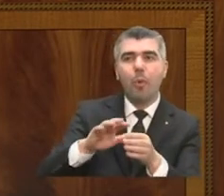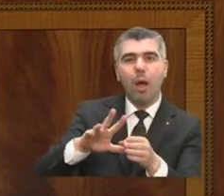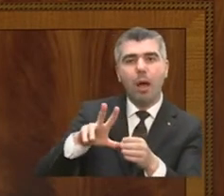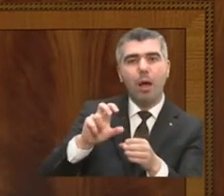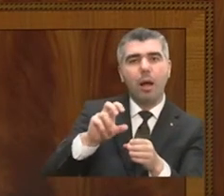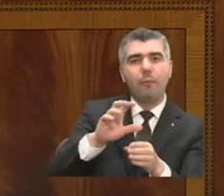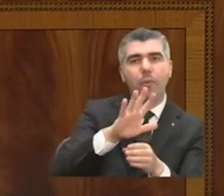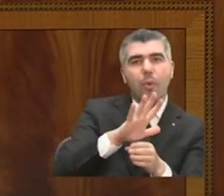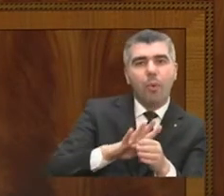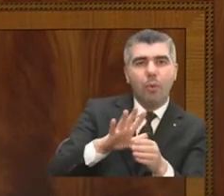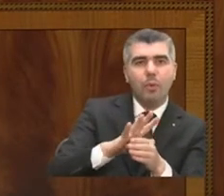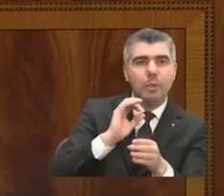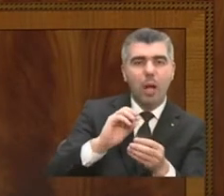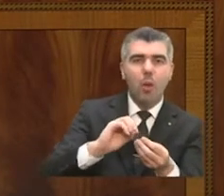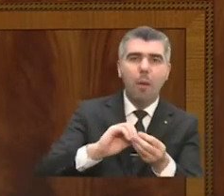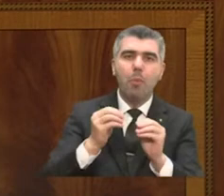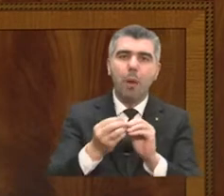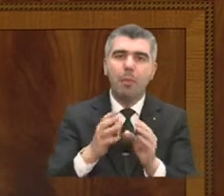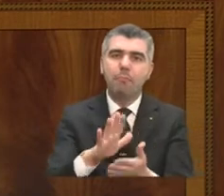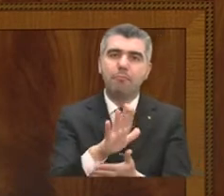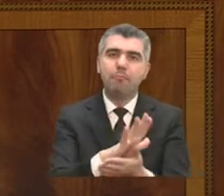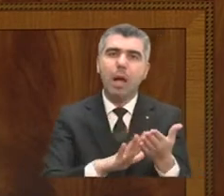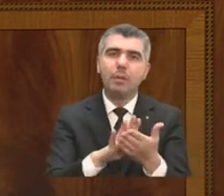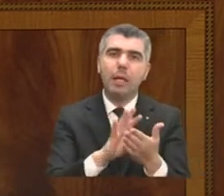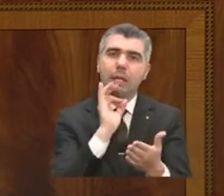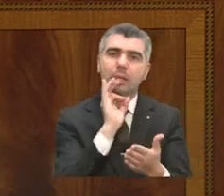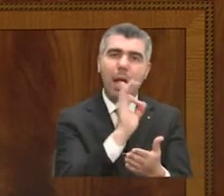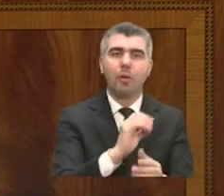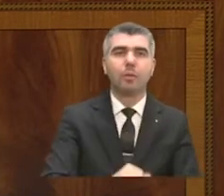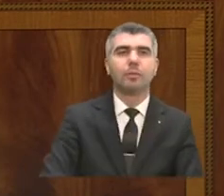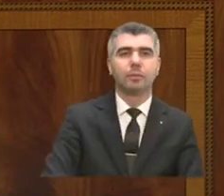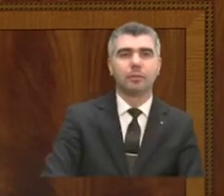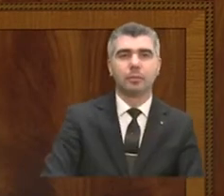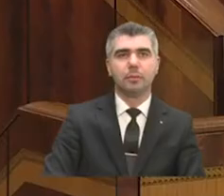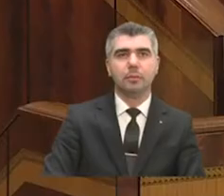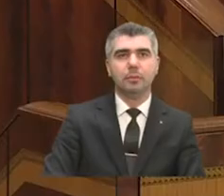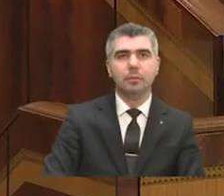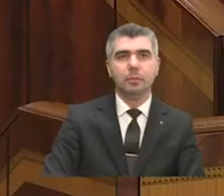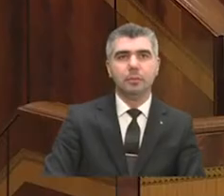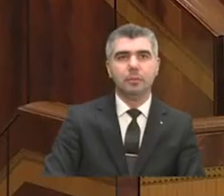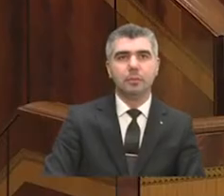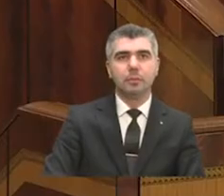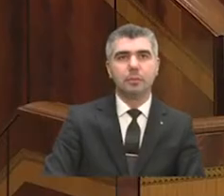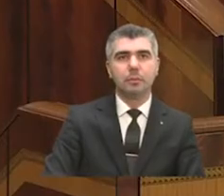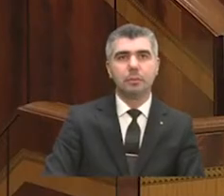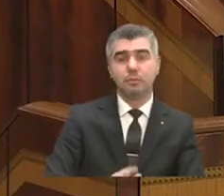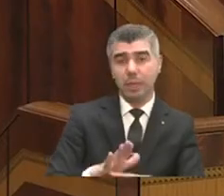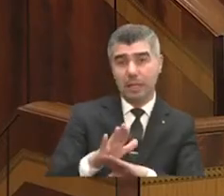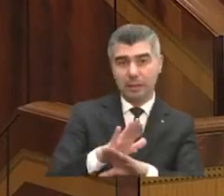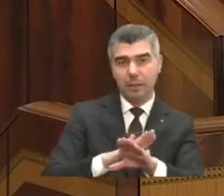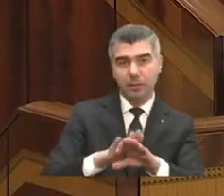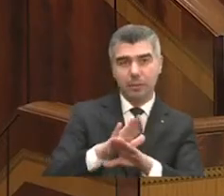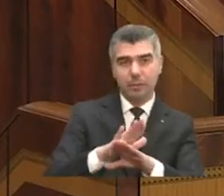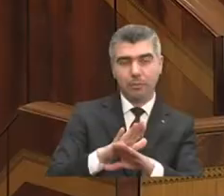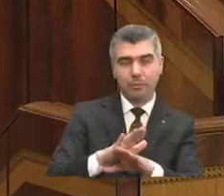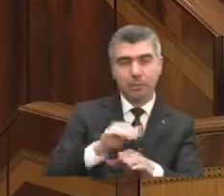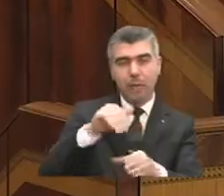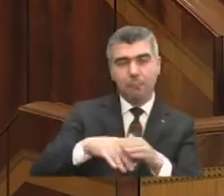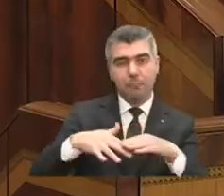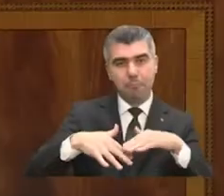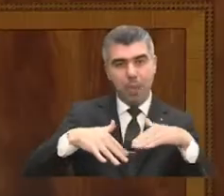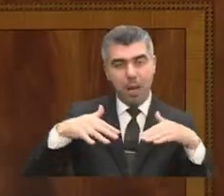et des libertés, alors qu'en réalité, cette décision est fondée sur un agenda.